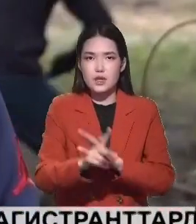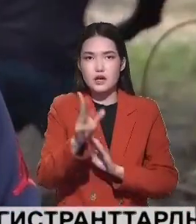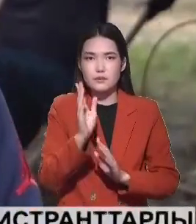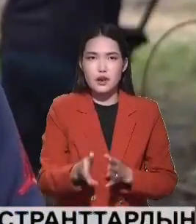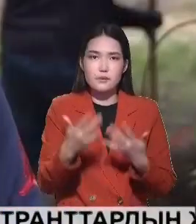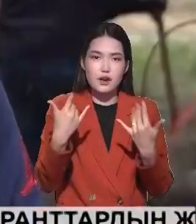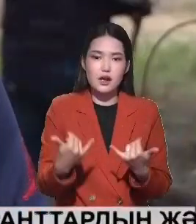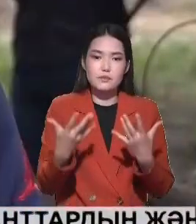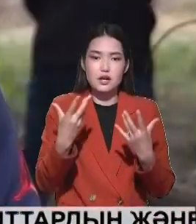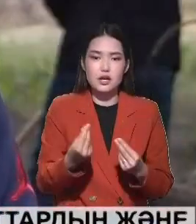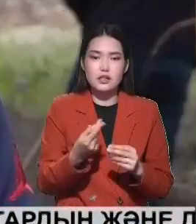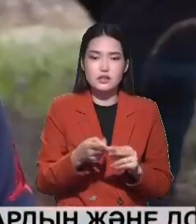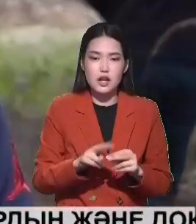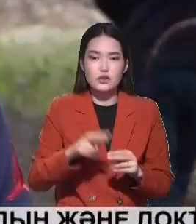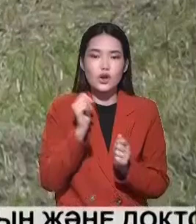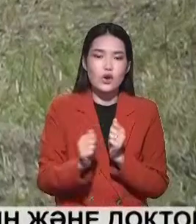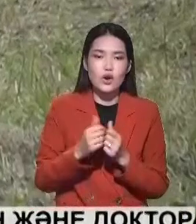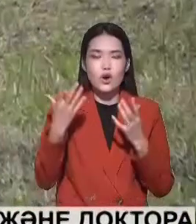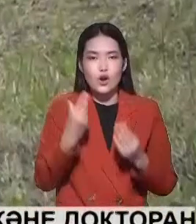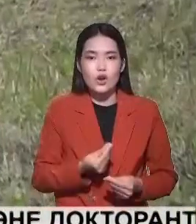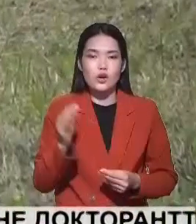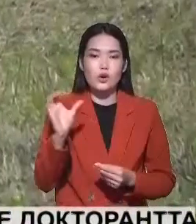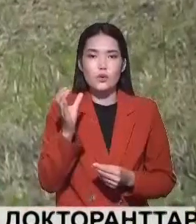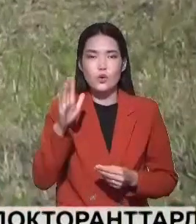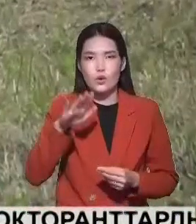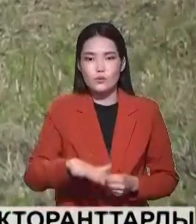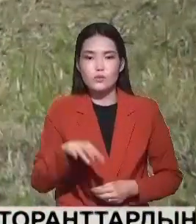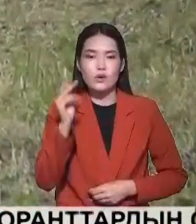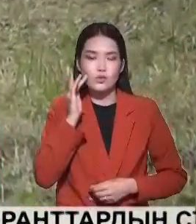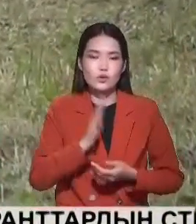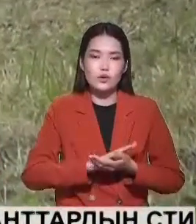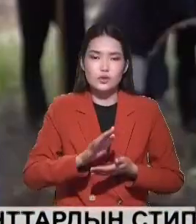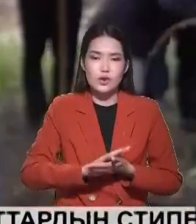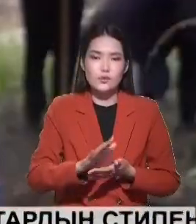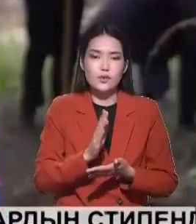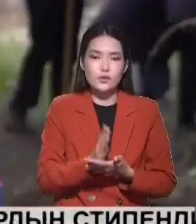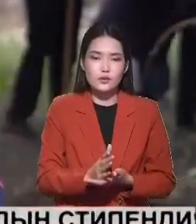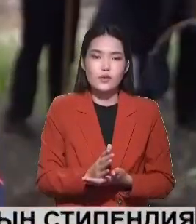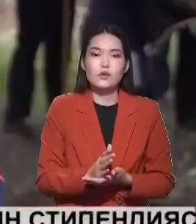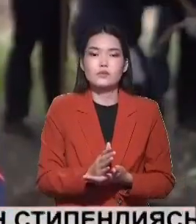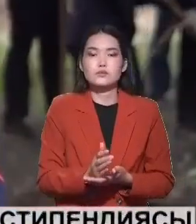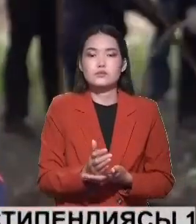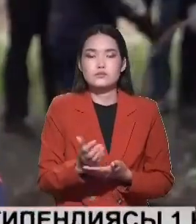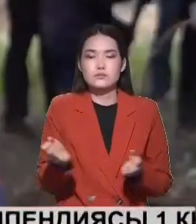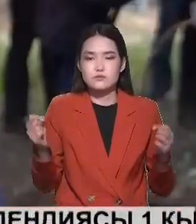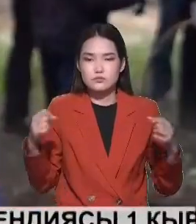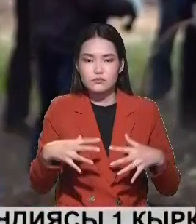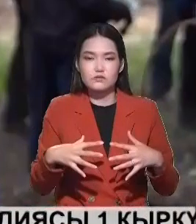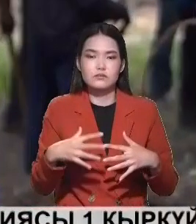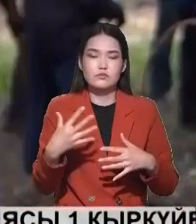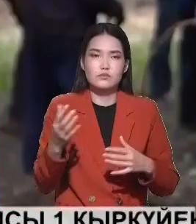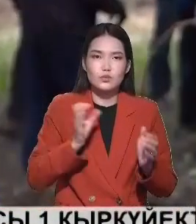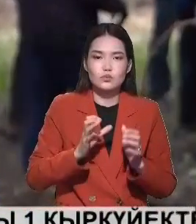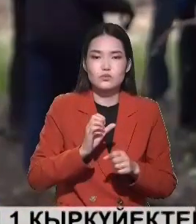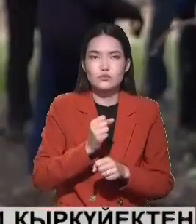қазір ол жерлерде күнделікті біз тазалықты ұстап отырамыз. Өңірлік университет, яғни біз үлкен университет болып